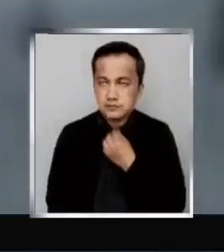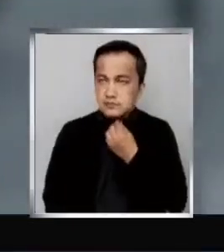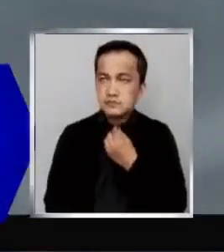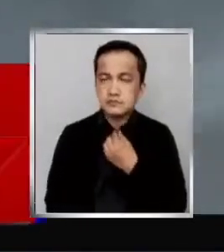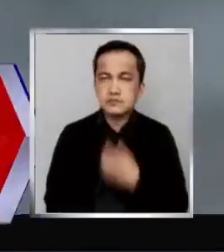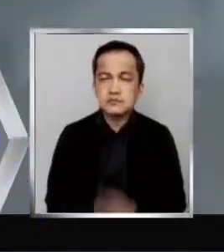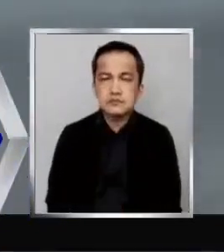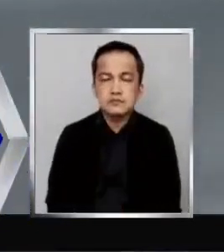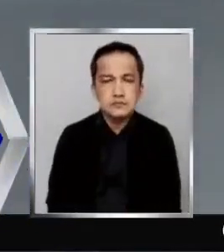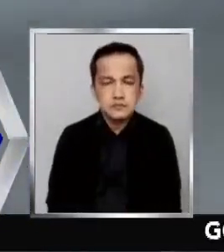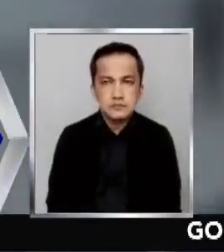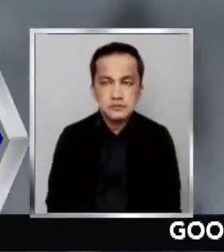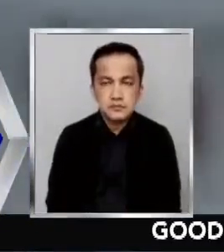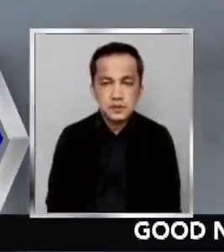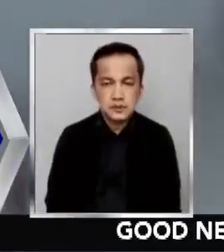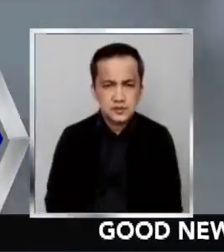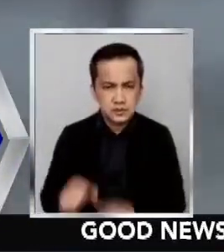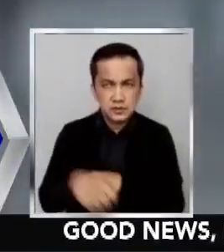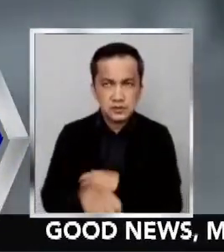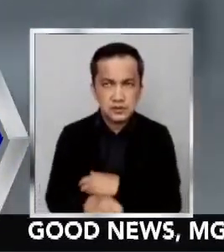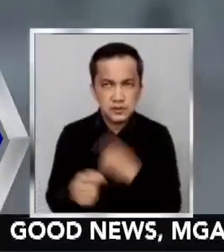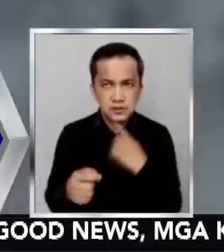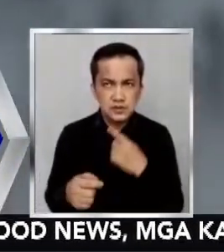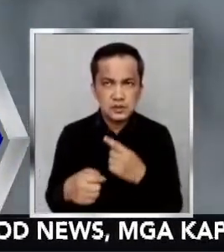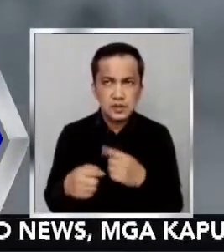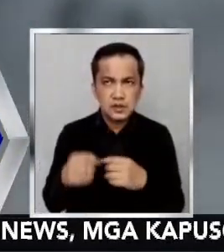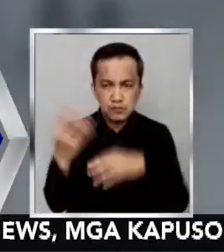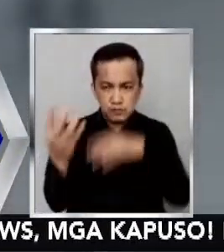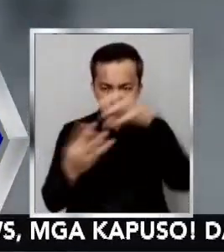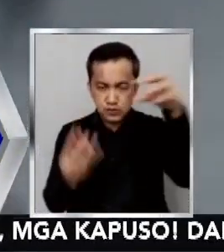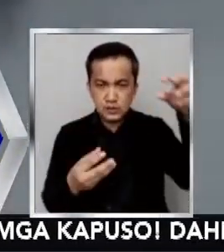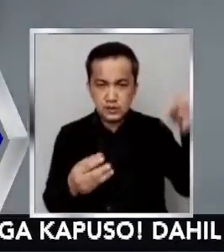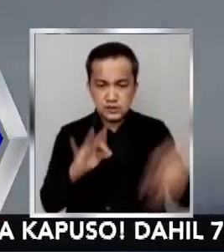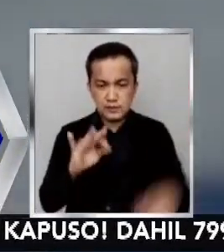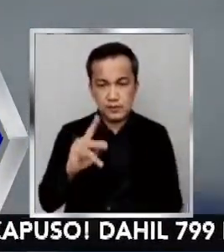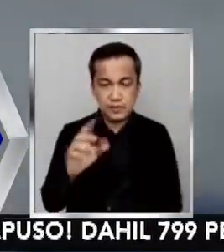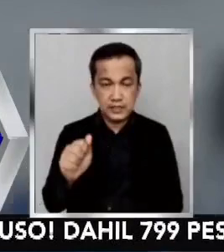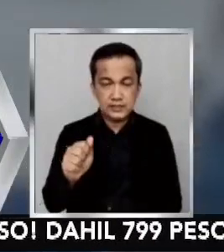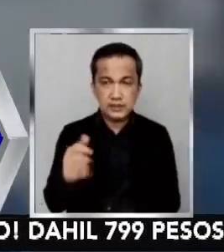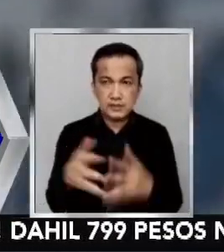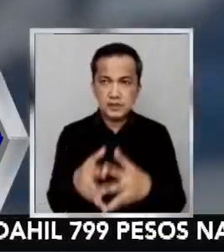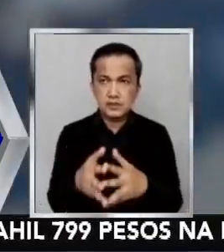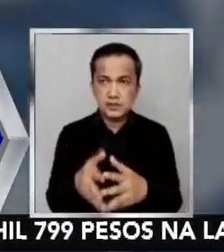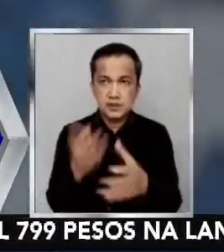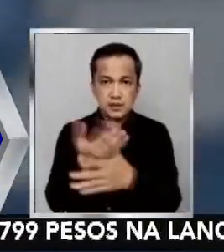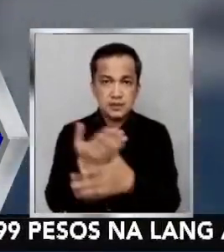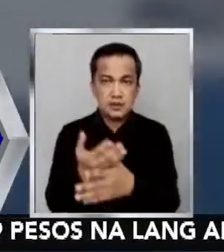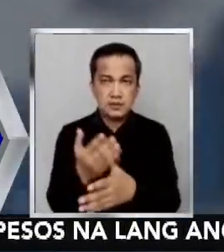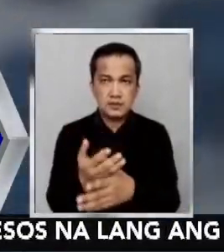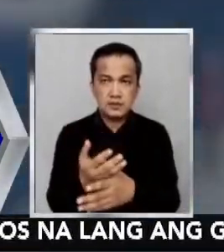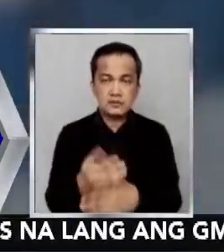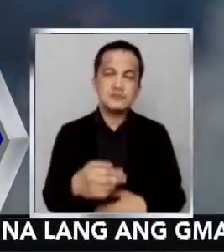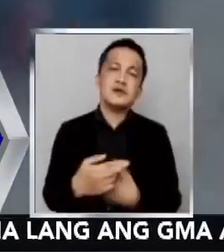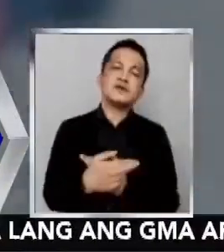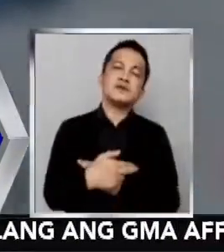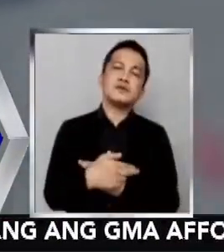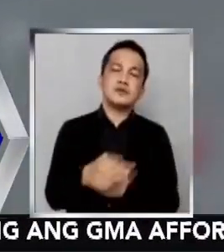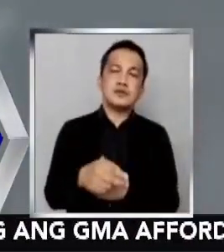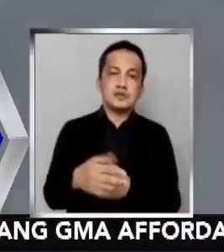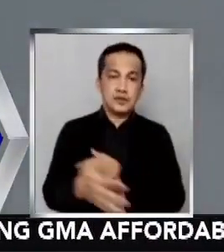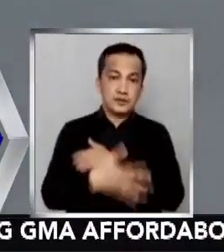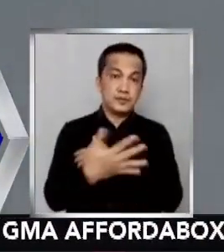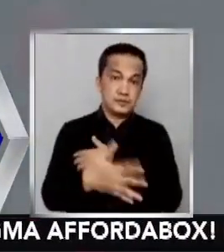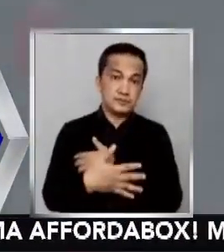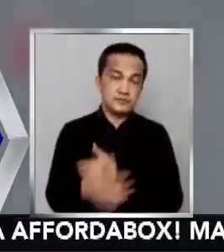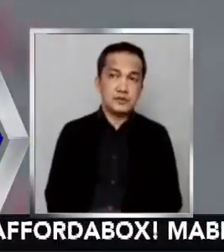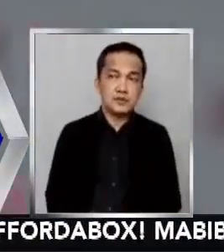Namuo sa dagat hanggang naglandfall ang isang ipo-ipo sa Florida sa Amerika. Nabulabog ang mga nagre-relax sa isang beach. May ilang